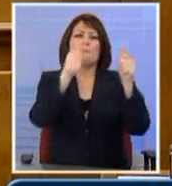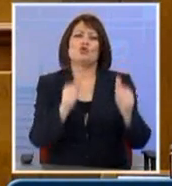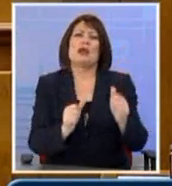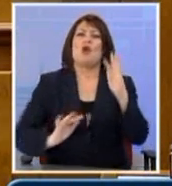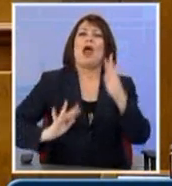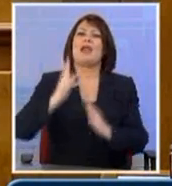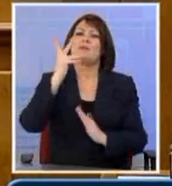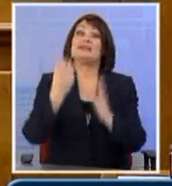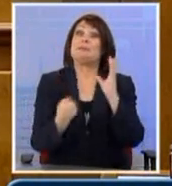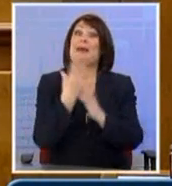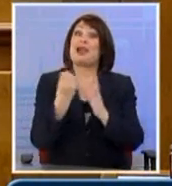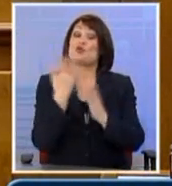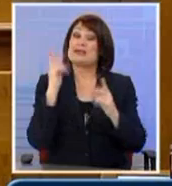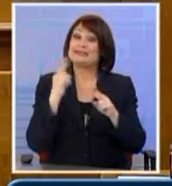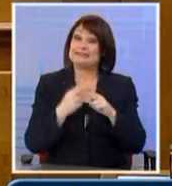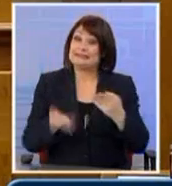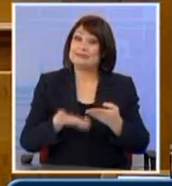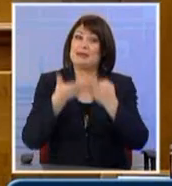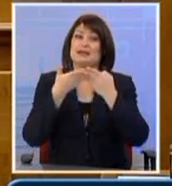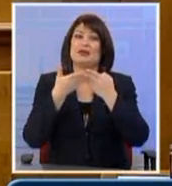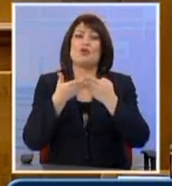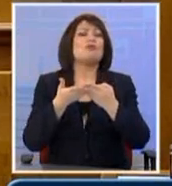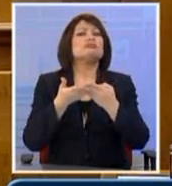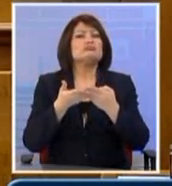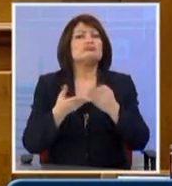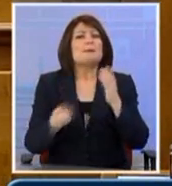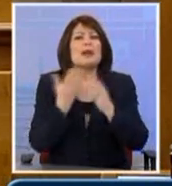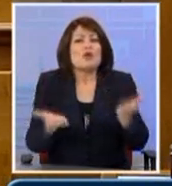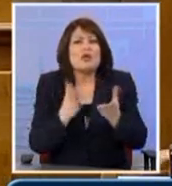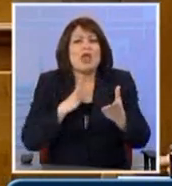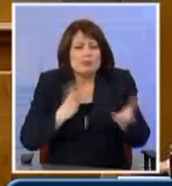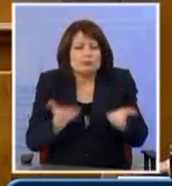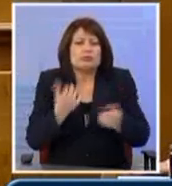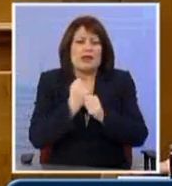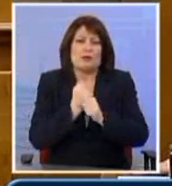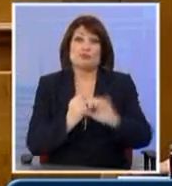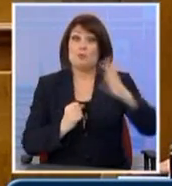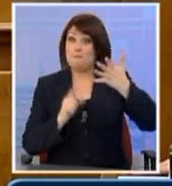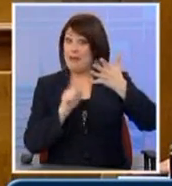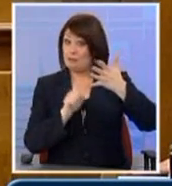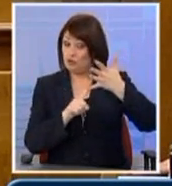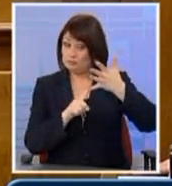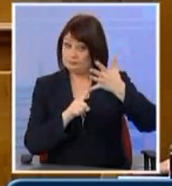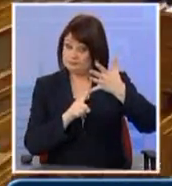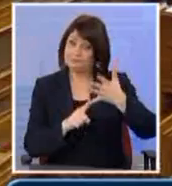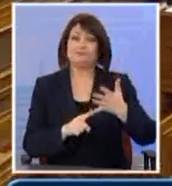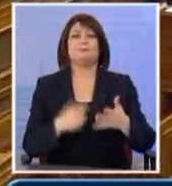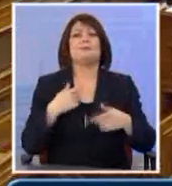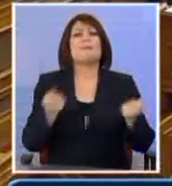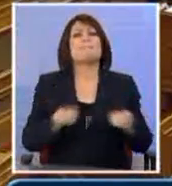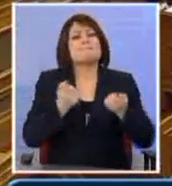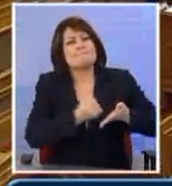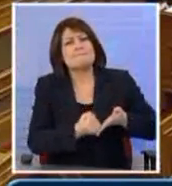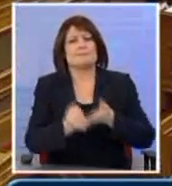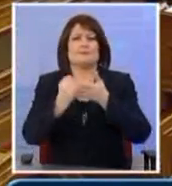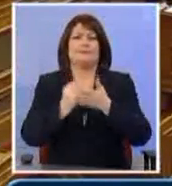βασισμένο στην παραγωγή, η κινητοποίηση των εθνικών παραγωγικών δυνάμεων. Πέμπτο βήμα, η πρακτική